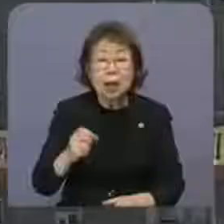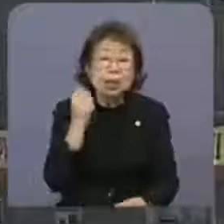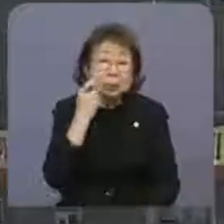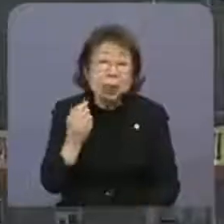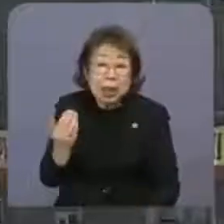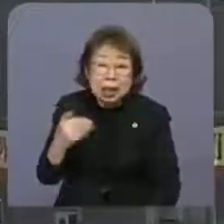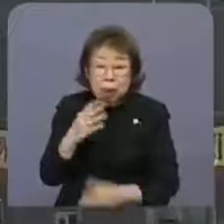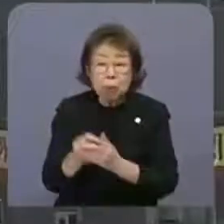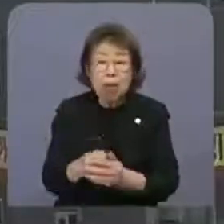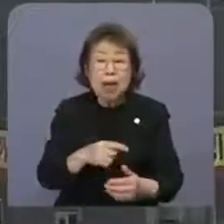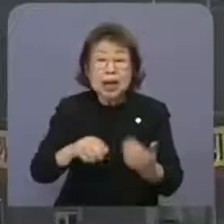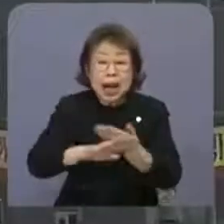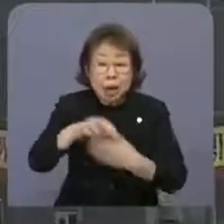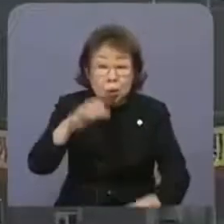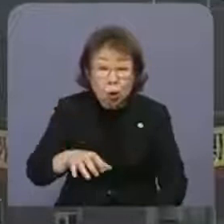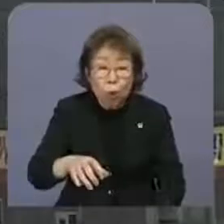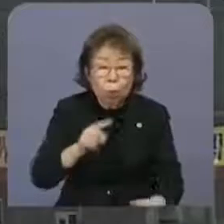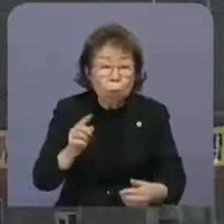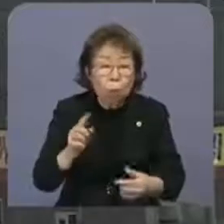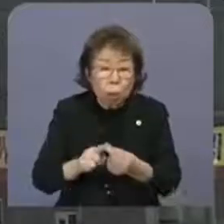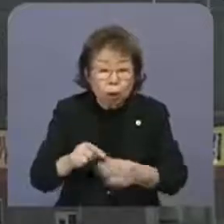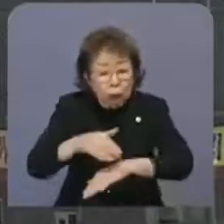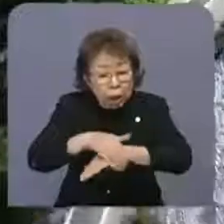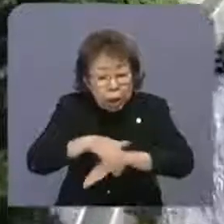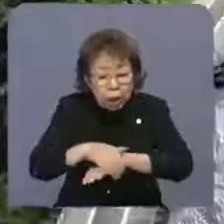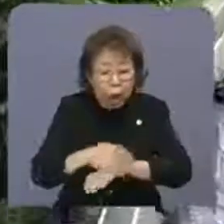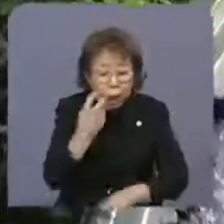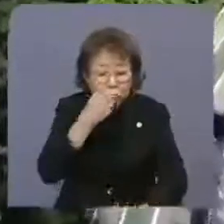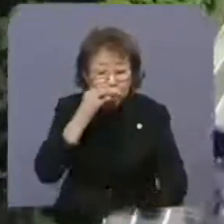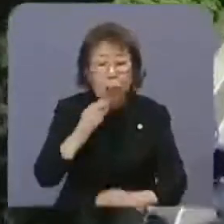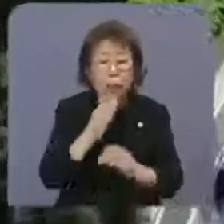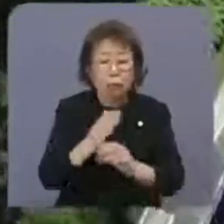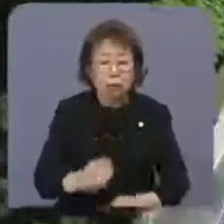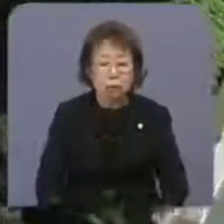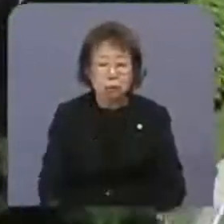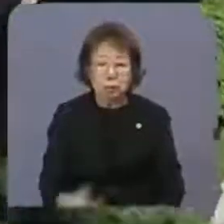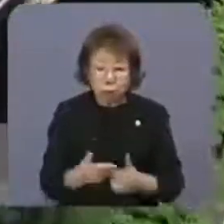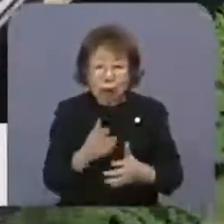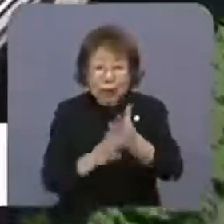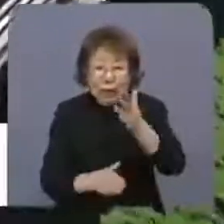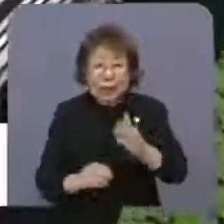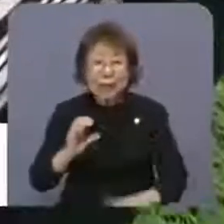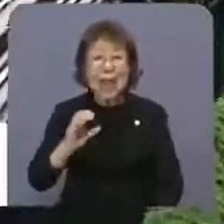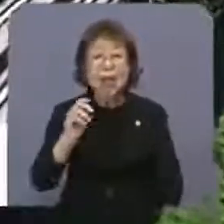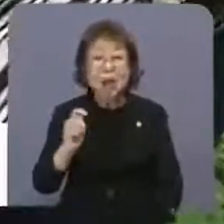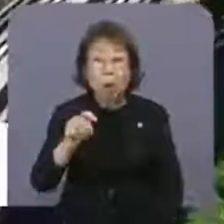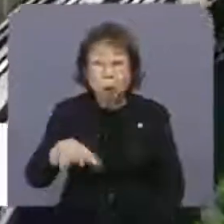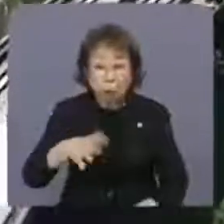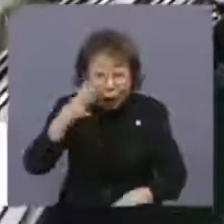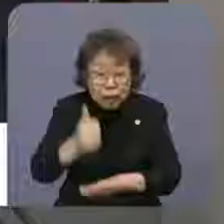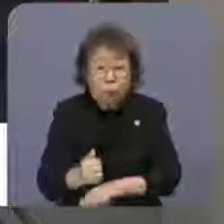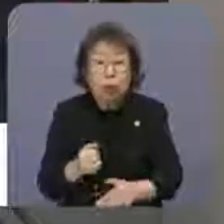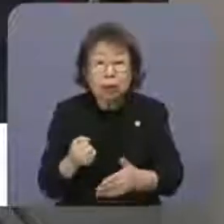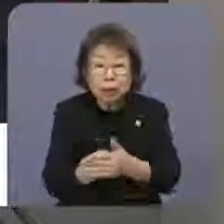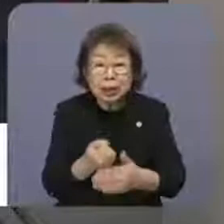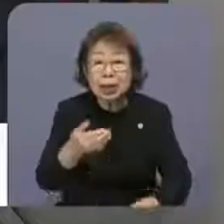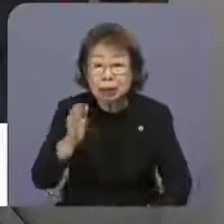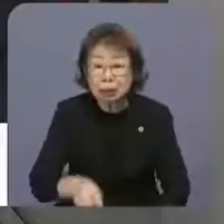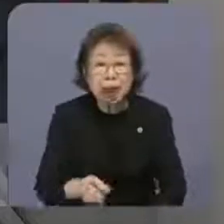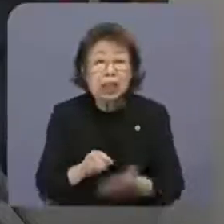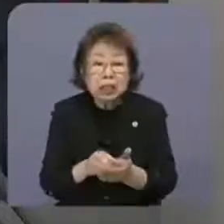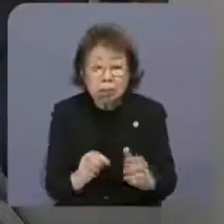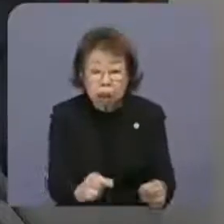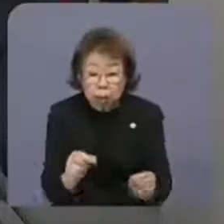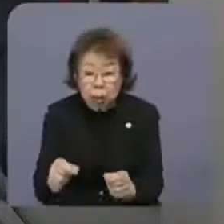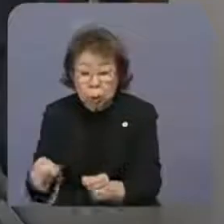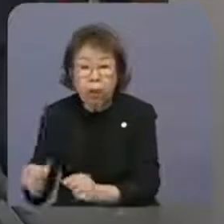j 의 판교 밸리 계획을 수립 중입니다 부산시 도 센텀 이 지구를 최종 후보지로 정했지만 신청을 미루고